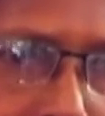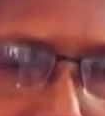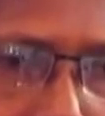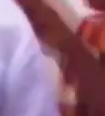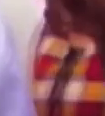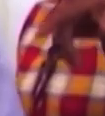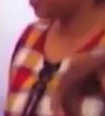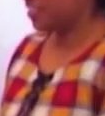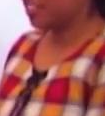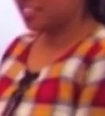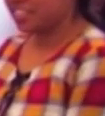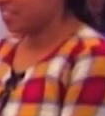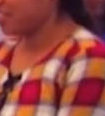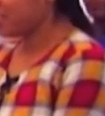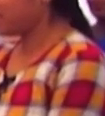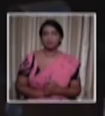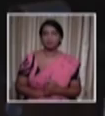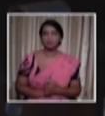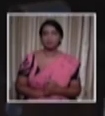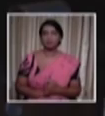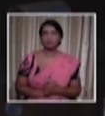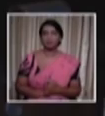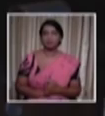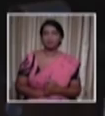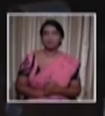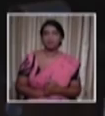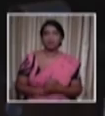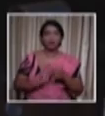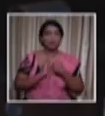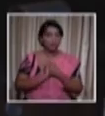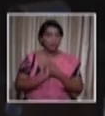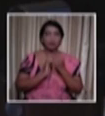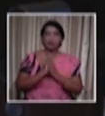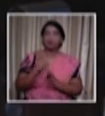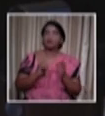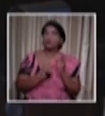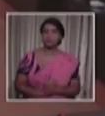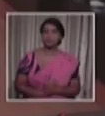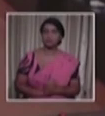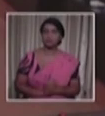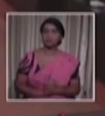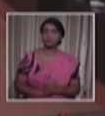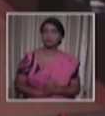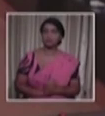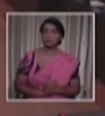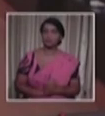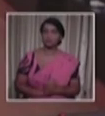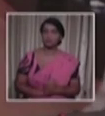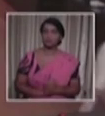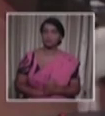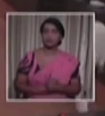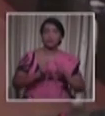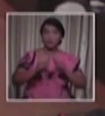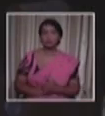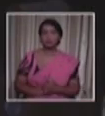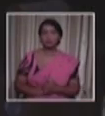আলাহেপ্পারুমা পেয়েছেন 84 ভোট। আর বামপন্থী প্রেসিডেন্ট প্রার্থী ন্যাশনাল পিপলস পাওয়ারের নেতা অনুরা কুমার